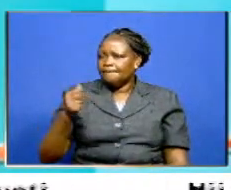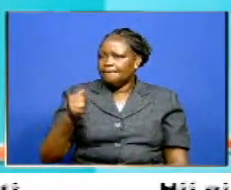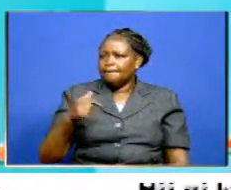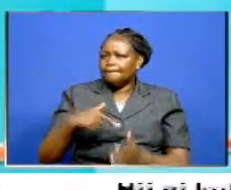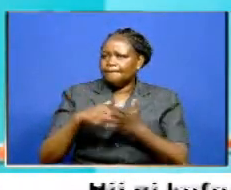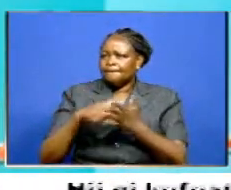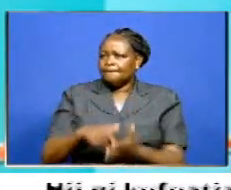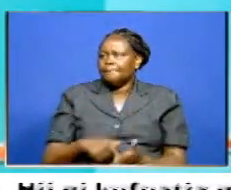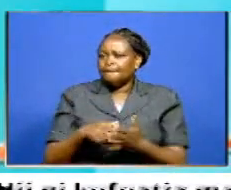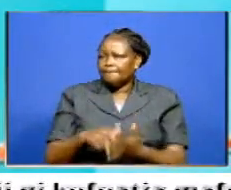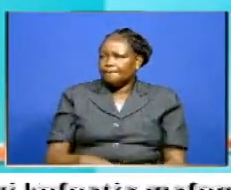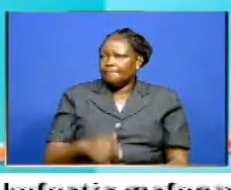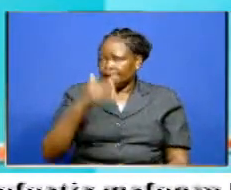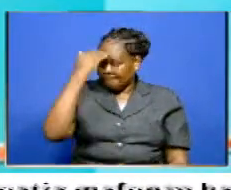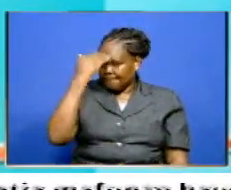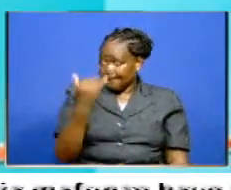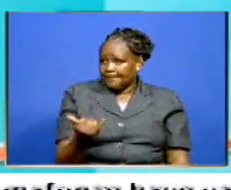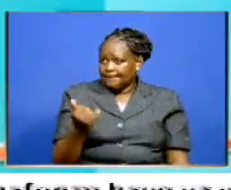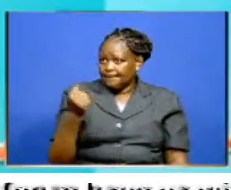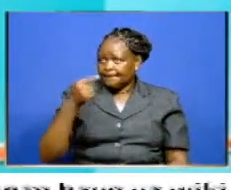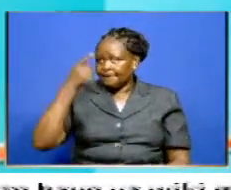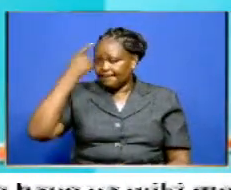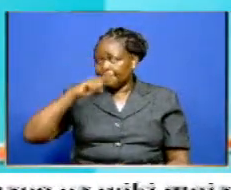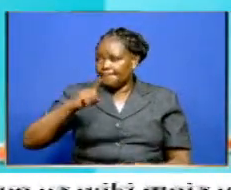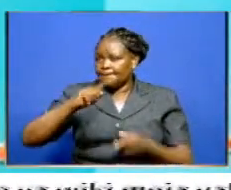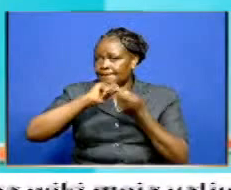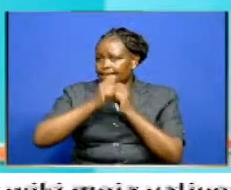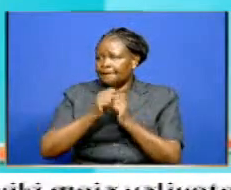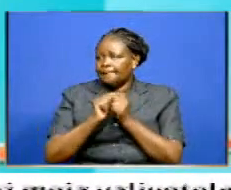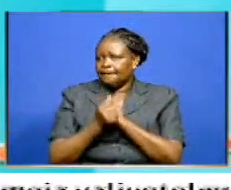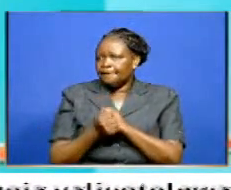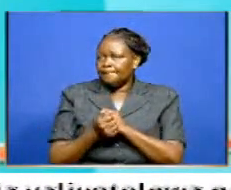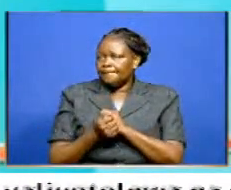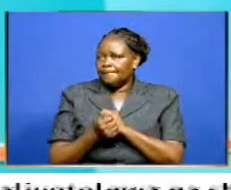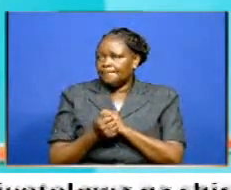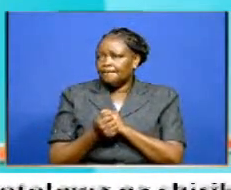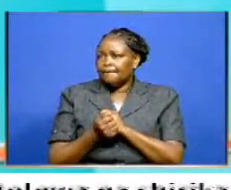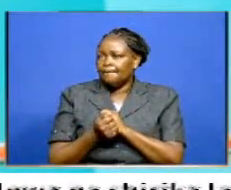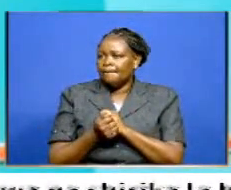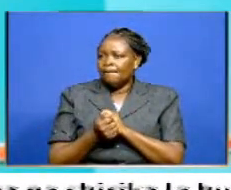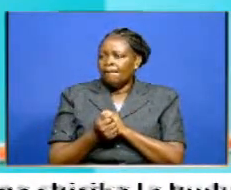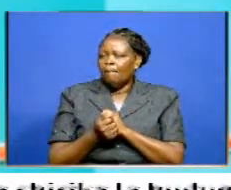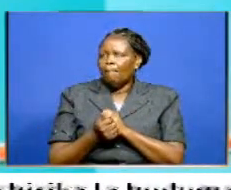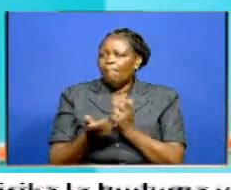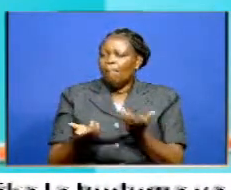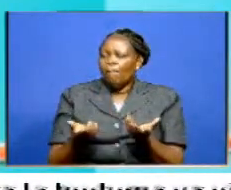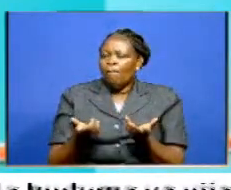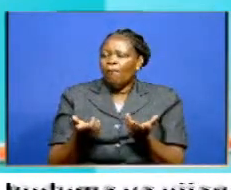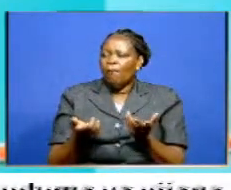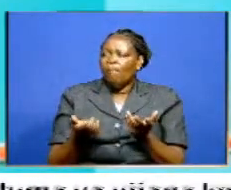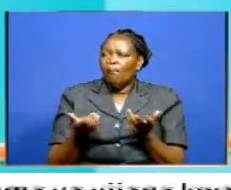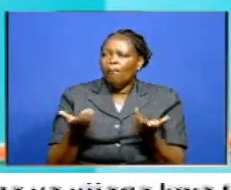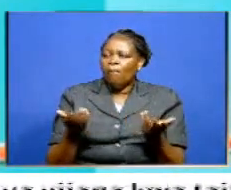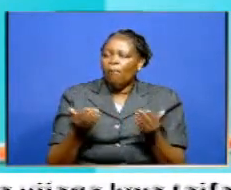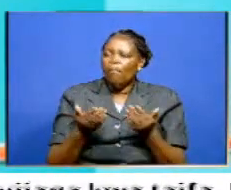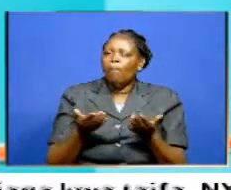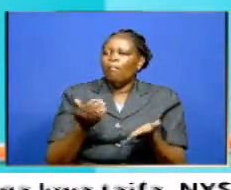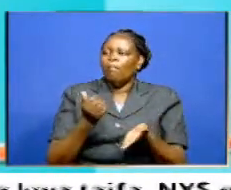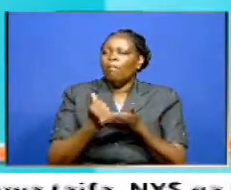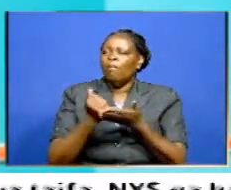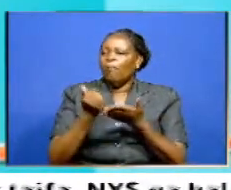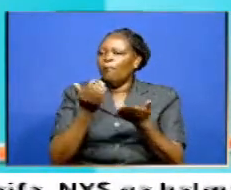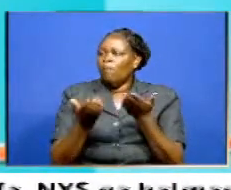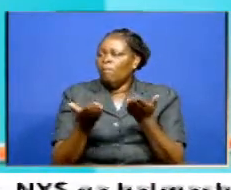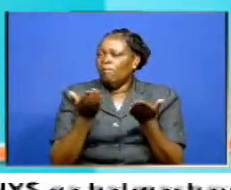haya masuala so that anawezeka policy reforms tuweze ku rationalize allocations kwa university so that hata higher education